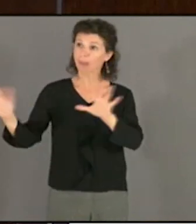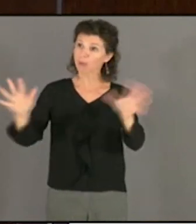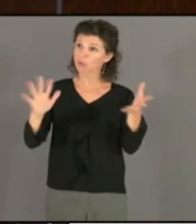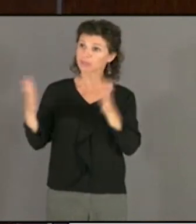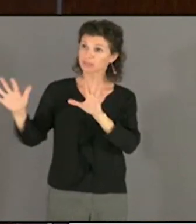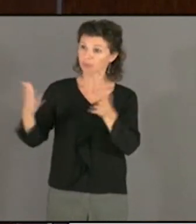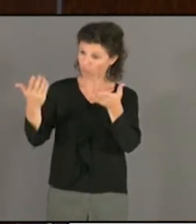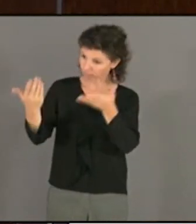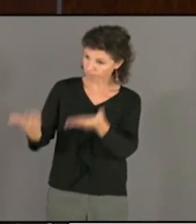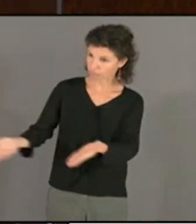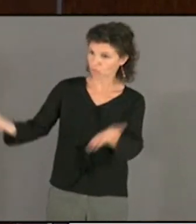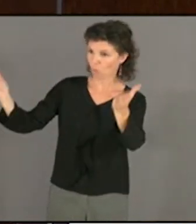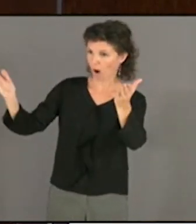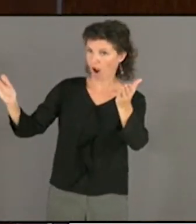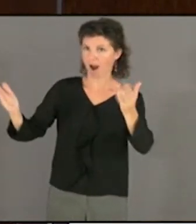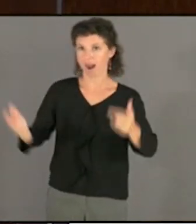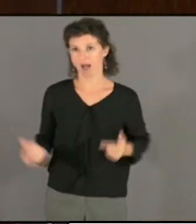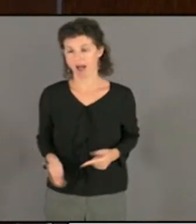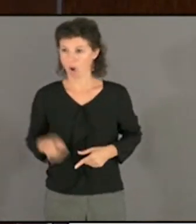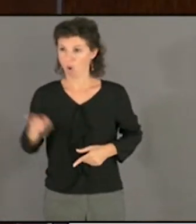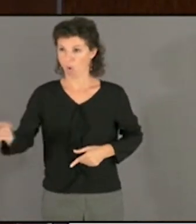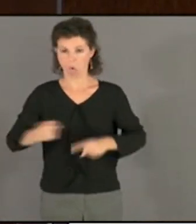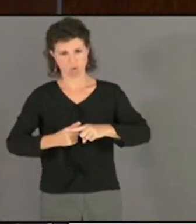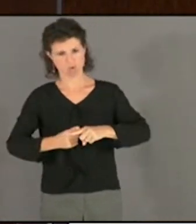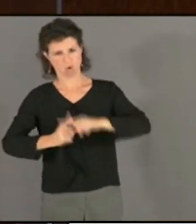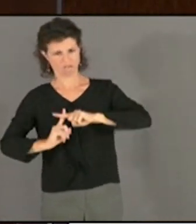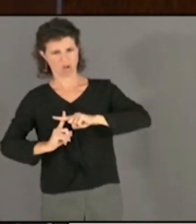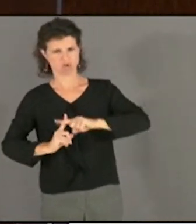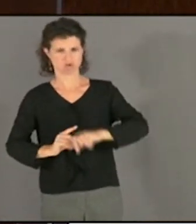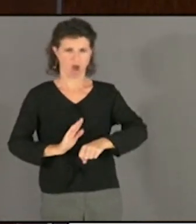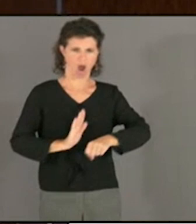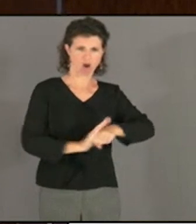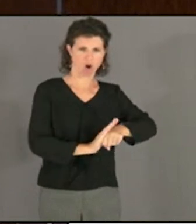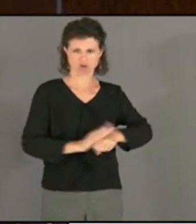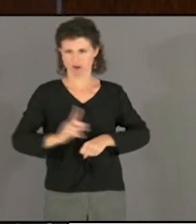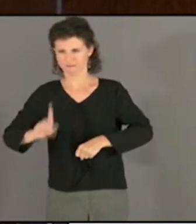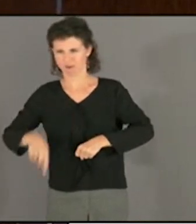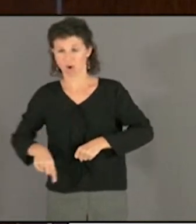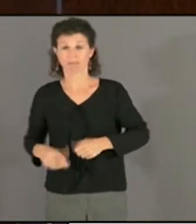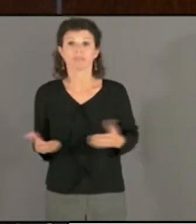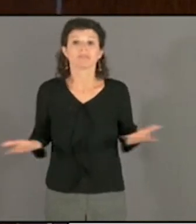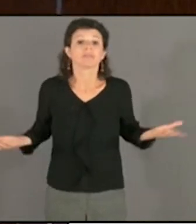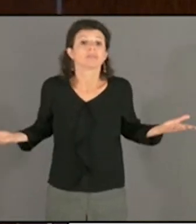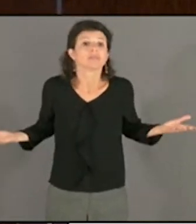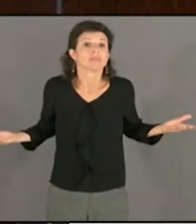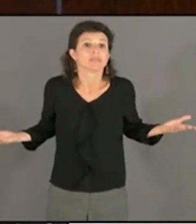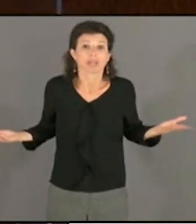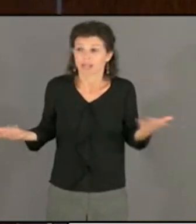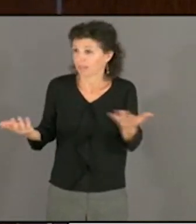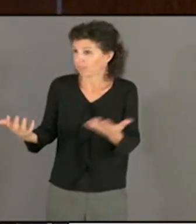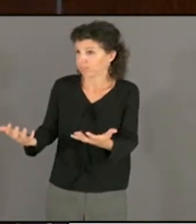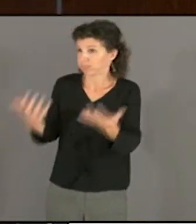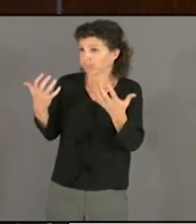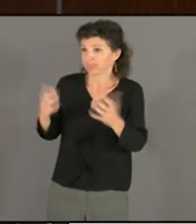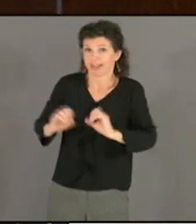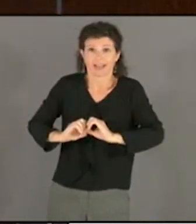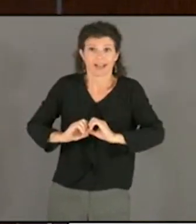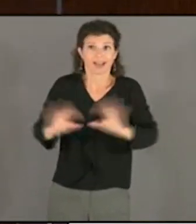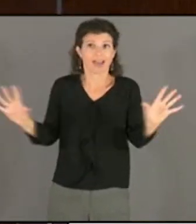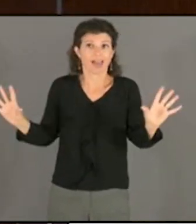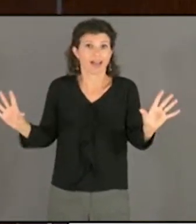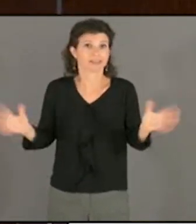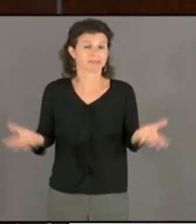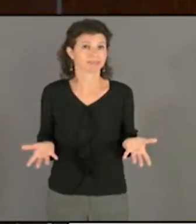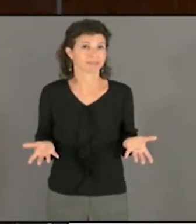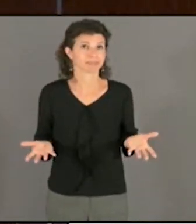Applaudissements idéologiques et convaincus sur les bancs de la gauche. Mais au moins c'est clair. Au moins c'est